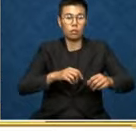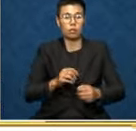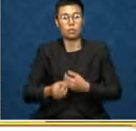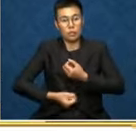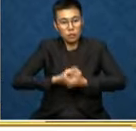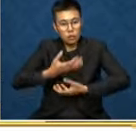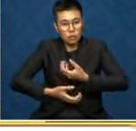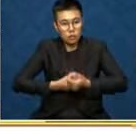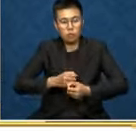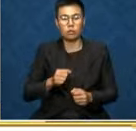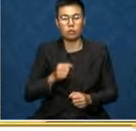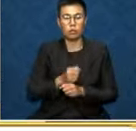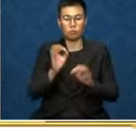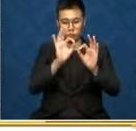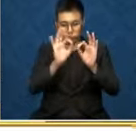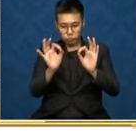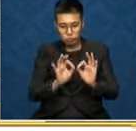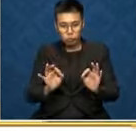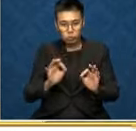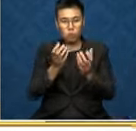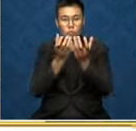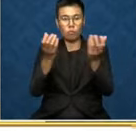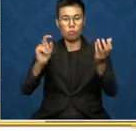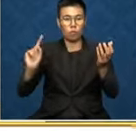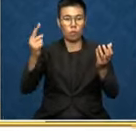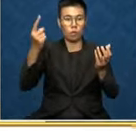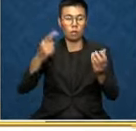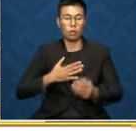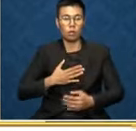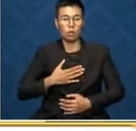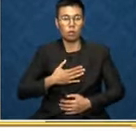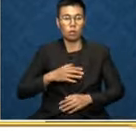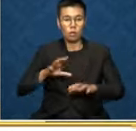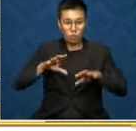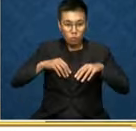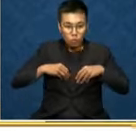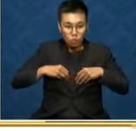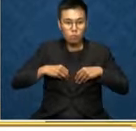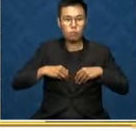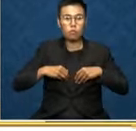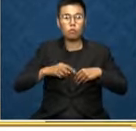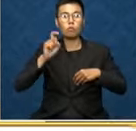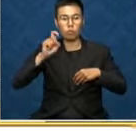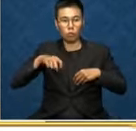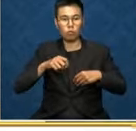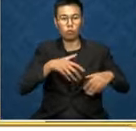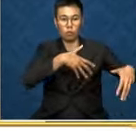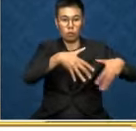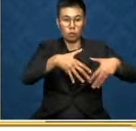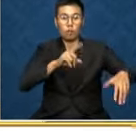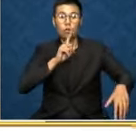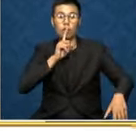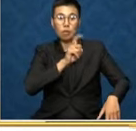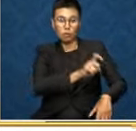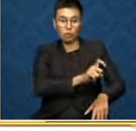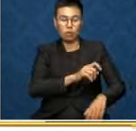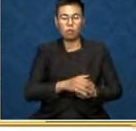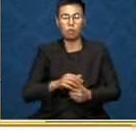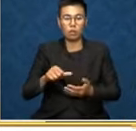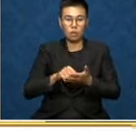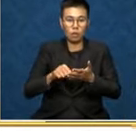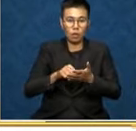ฉบับใหม่ซึ่งดิฉันต้องเรียนว่าในหลักการใหญ่ค่ะดิฉันเห็นด้วยที่จะให้มีการทำประชามติและเห็นด้วยอย่างยิ่งที่จะให้มีการแก้